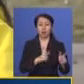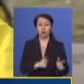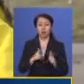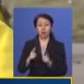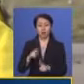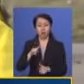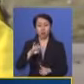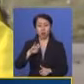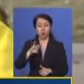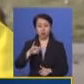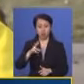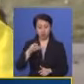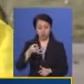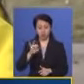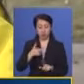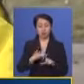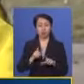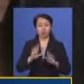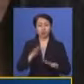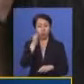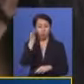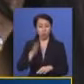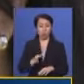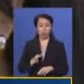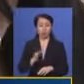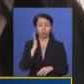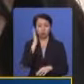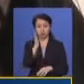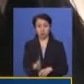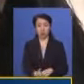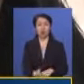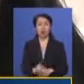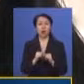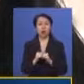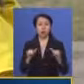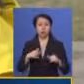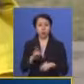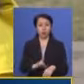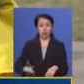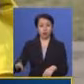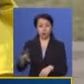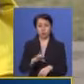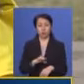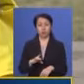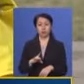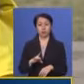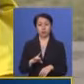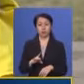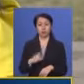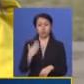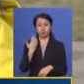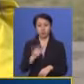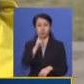компартментализации, и таким образом данный опыт дальше распространить на другие регионы. В принципе,